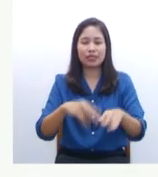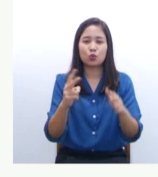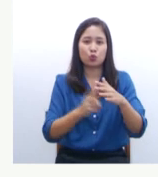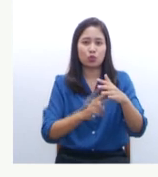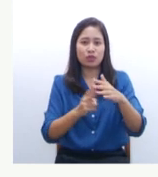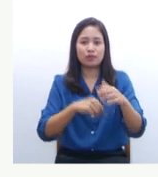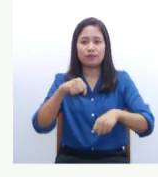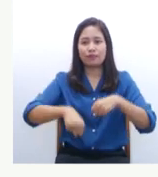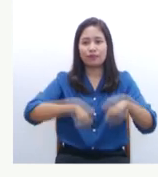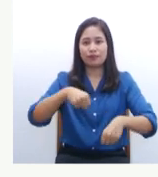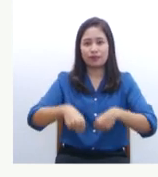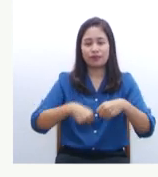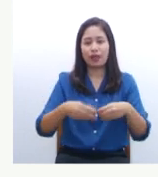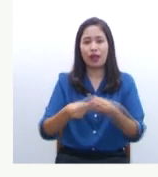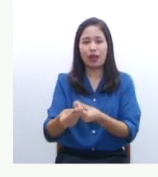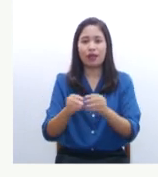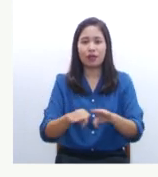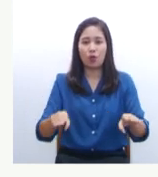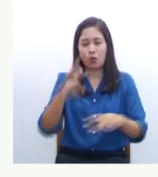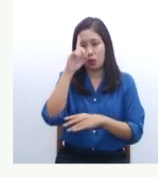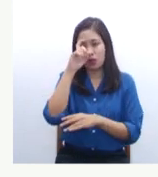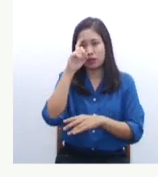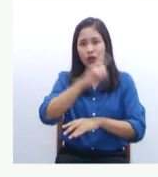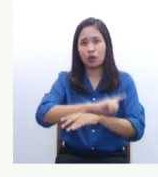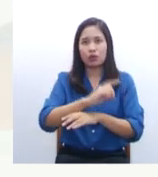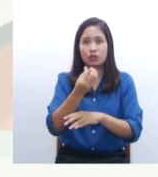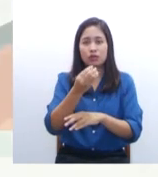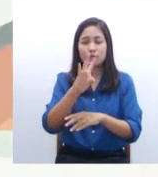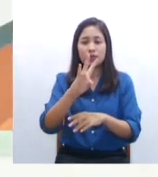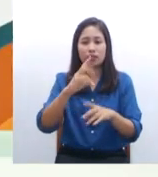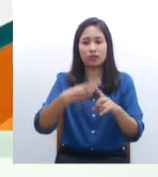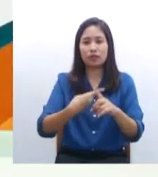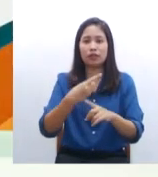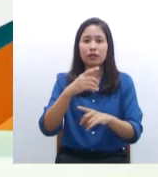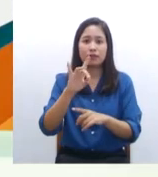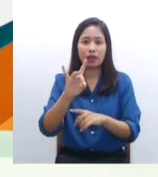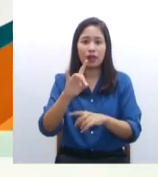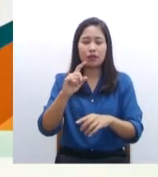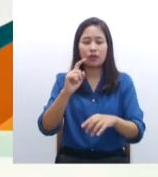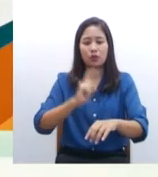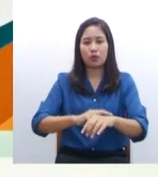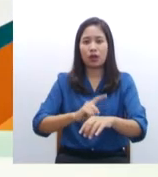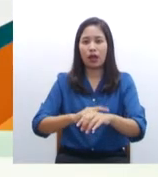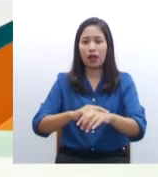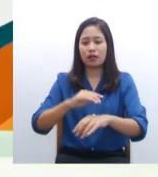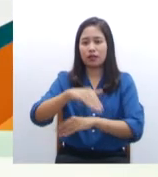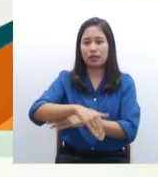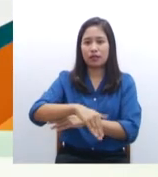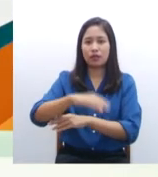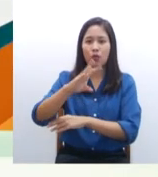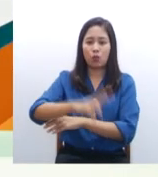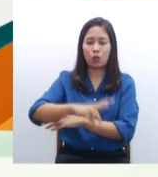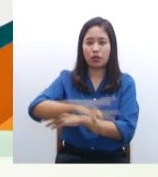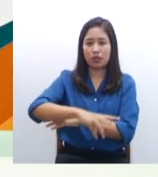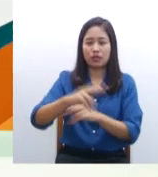นะครับครั้งที่1ในวันเสาร์ที่17สิงหาคม2562นะครับเวลา 18:00 นเป็นต้นไปณกระทรวงสาธ